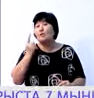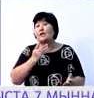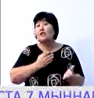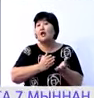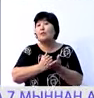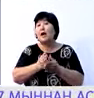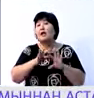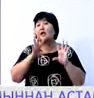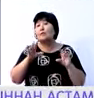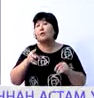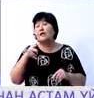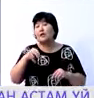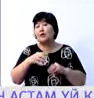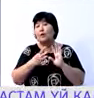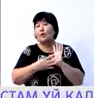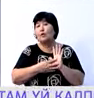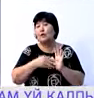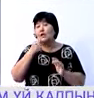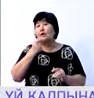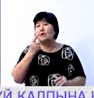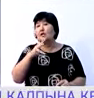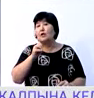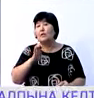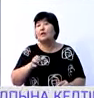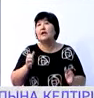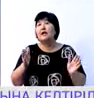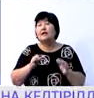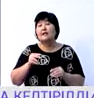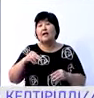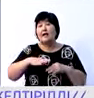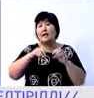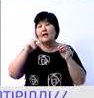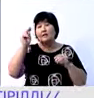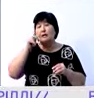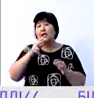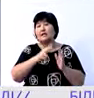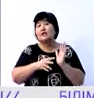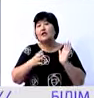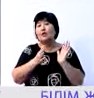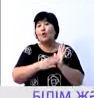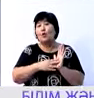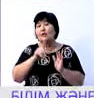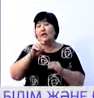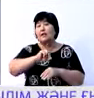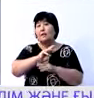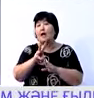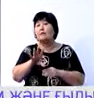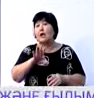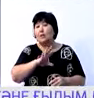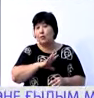бойынша 2019 жылдың 1 маусымында қысқа мерзімді кәсіптік біліммен 89 адам қамтылған болса,